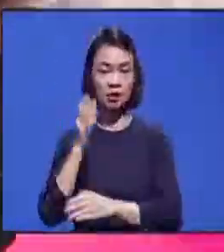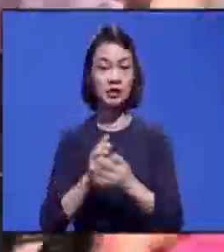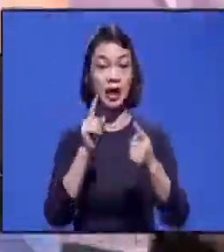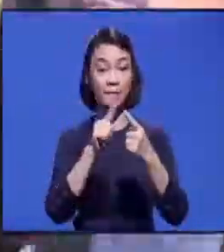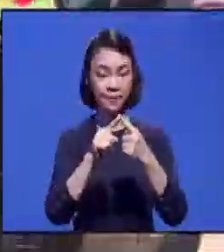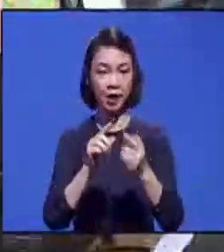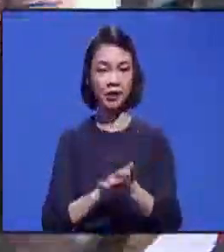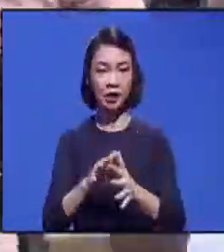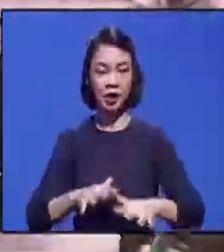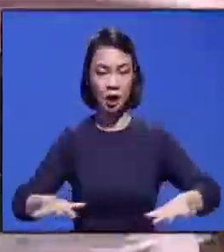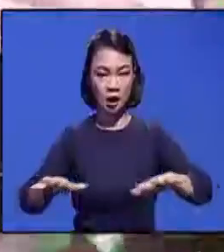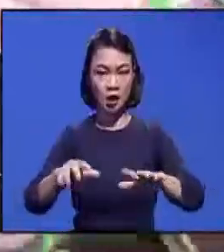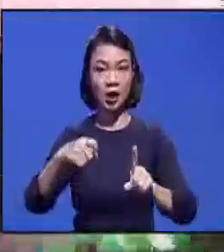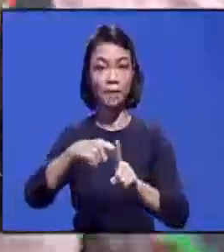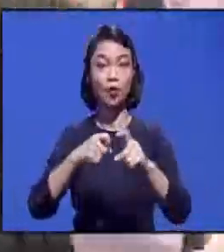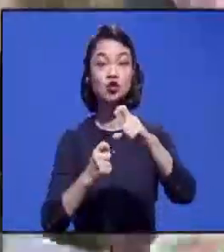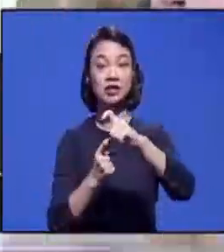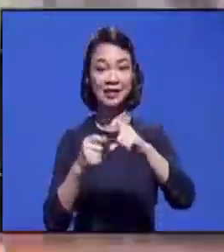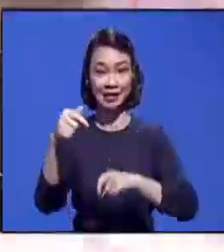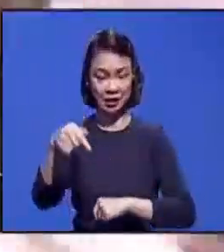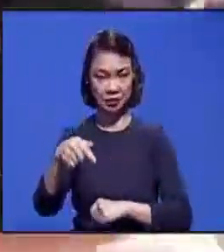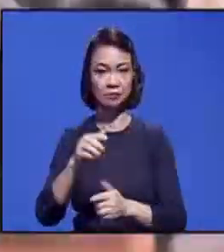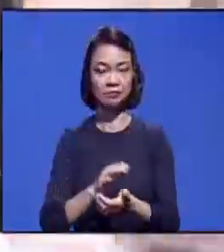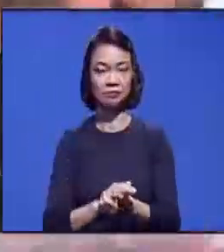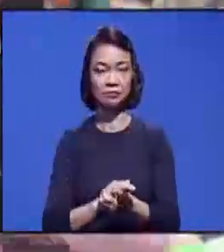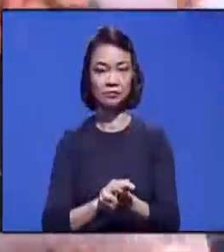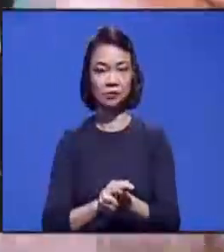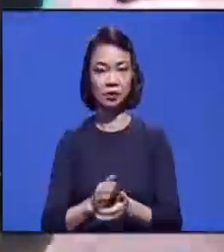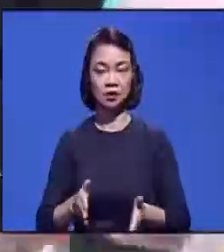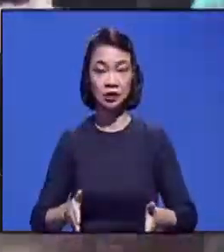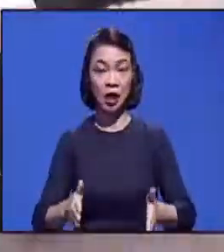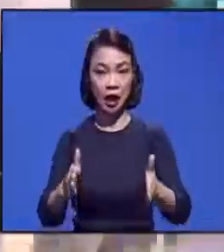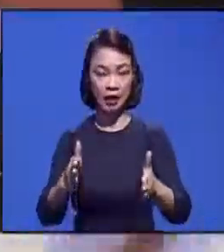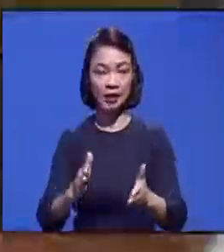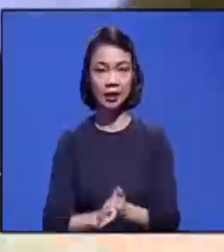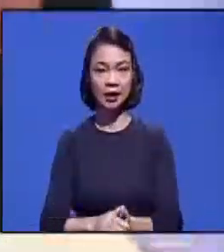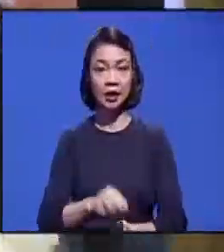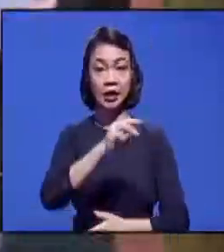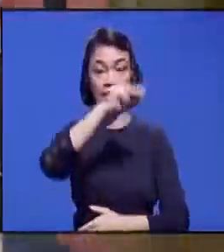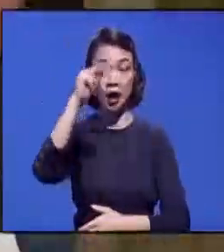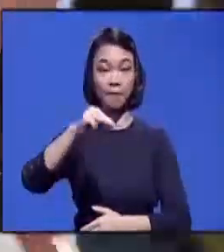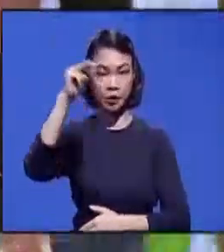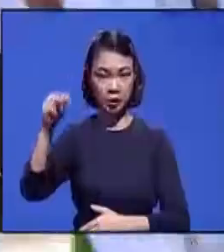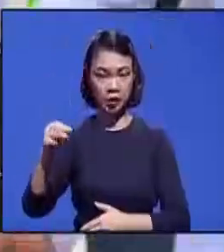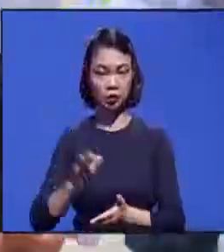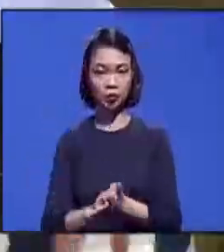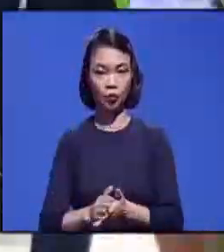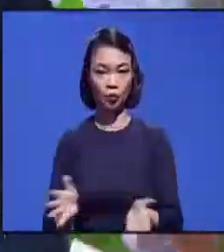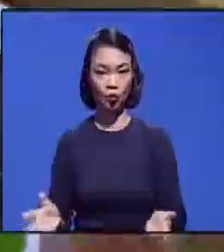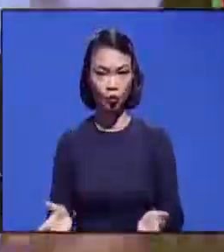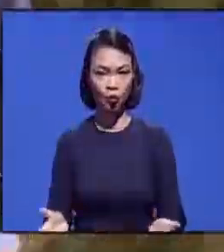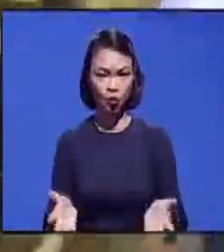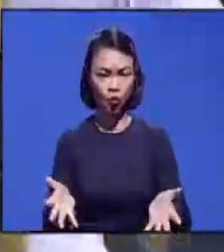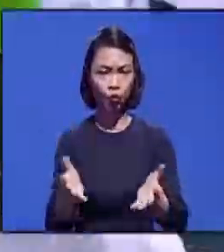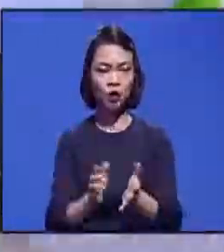sampai pada kawasan Kebon Sirih dan juga pada kawasan Jalan Tamrin, hingga akhirnya dipukul mundur ke kawasan Tanah